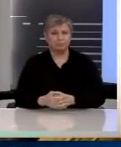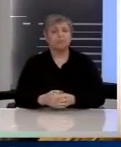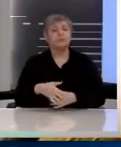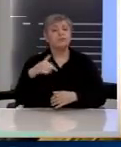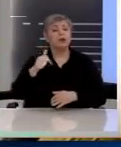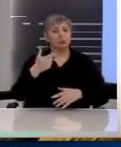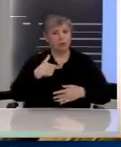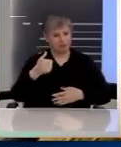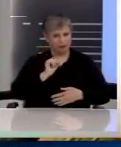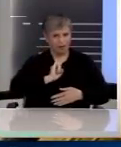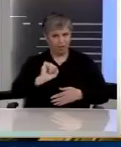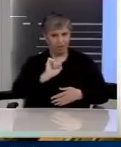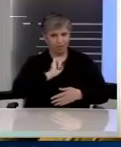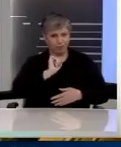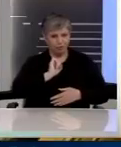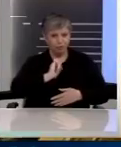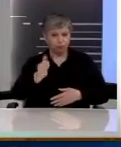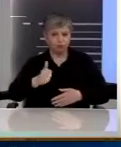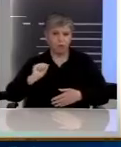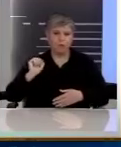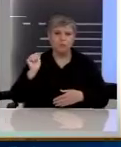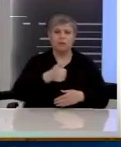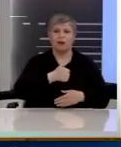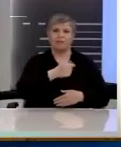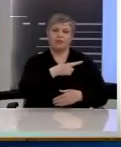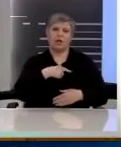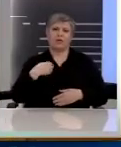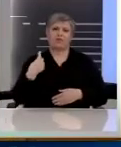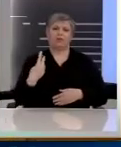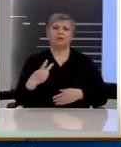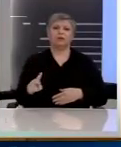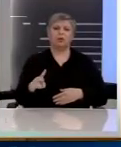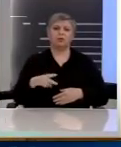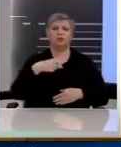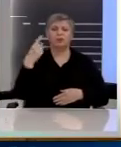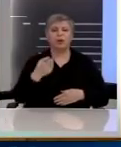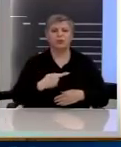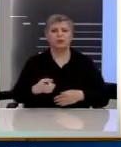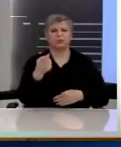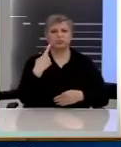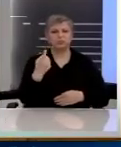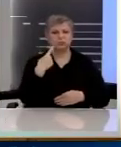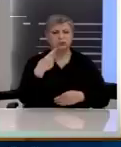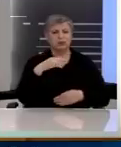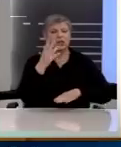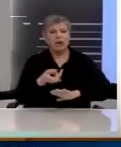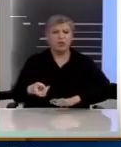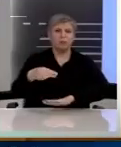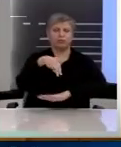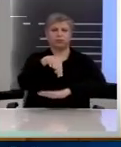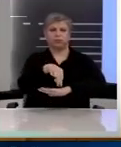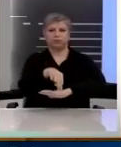ότι θα φοβηθούμε τους μπράβους των αφεντικών σας, τις απειλές από εδώ επάνω από το βήμα της